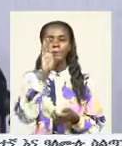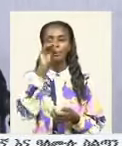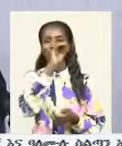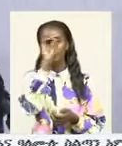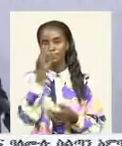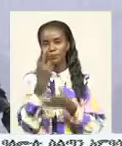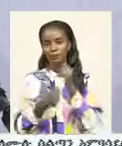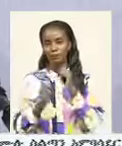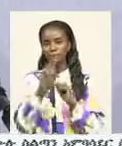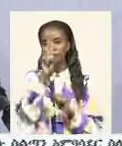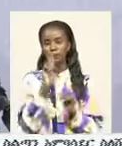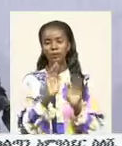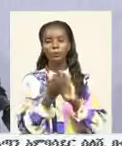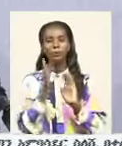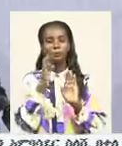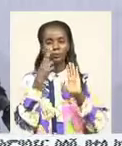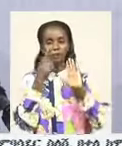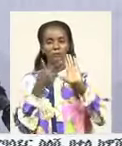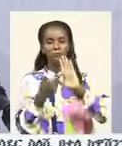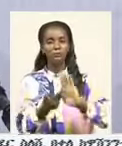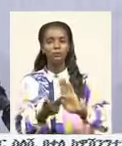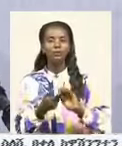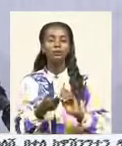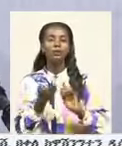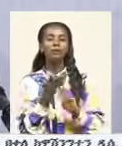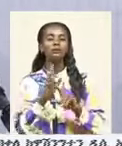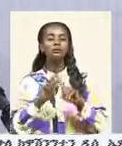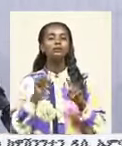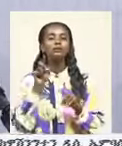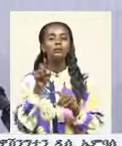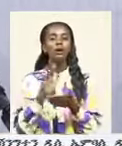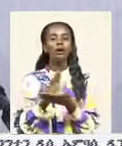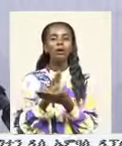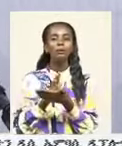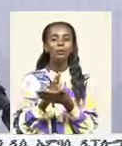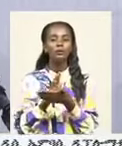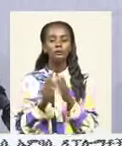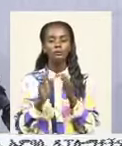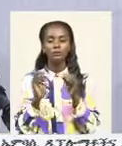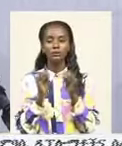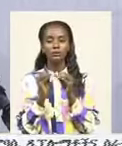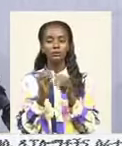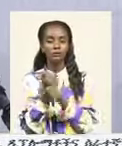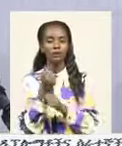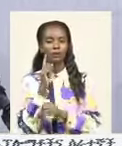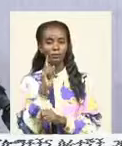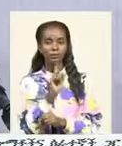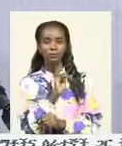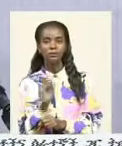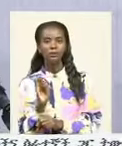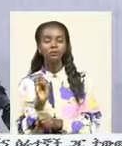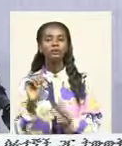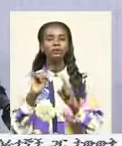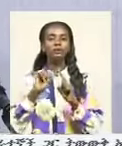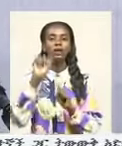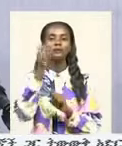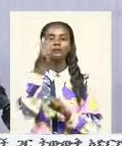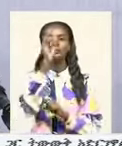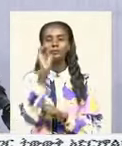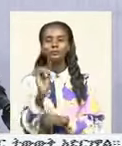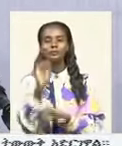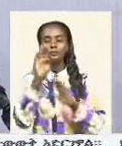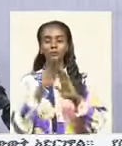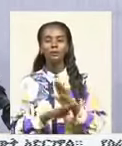50%ን ብቻ እየተጠቀሙ እንደሆነ ነው የሚያሳየው። ነገር ግን ይሄ አማካኙ ሲሰራ ነው እንጂ እስከ 10% ድረስ